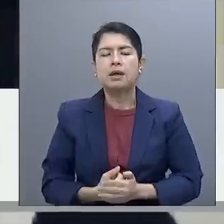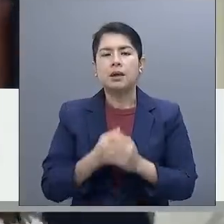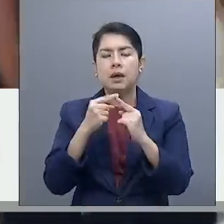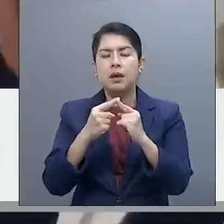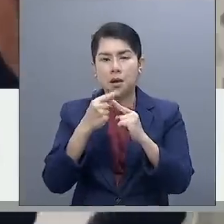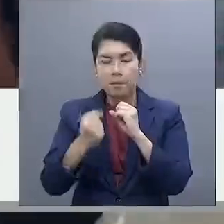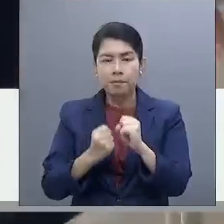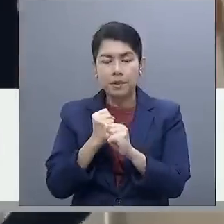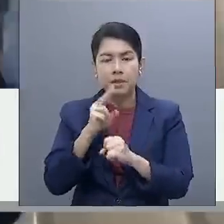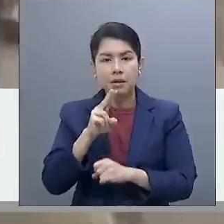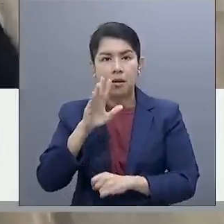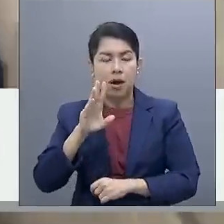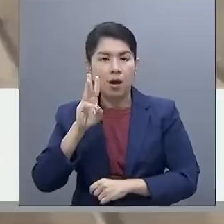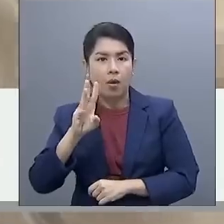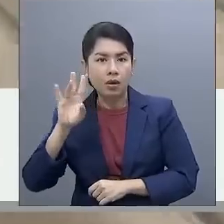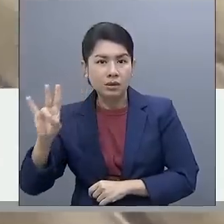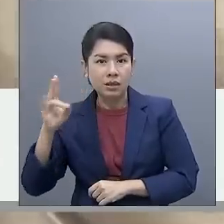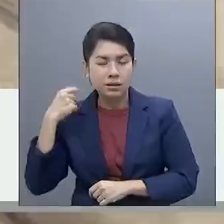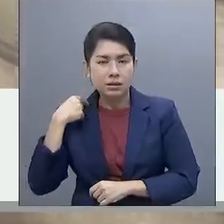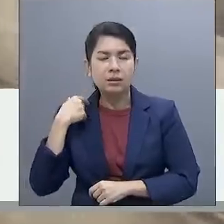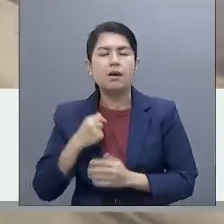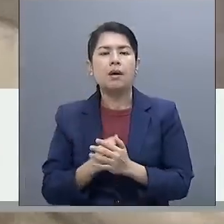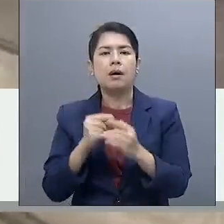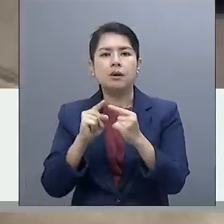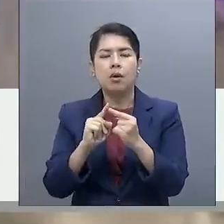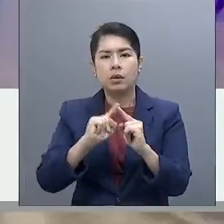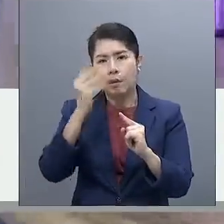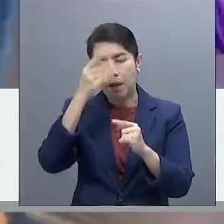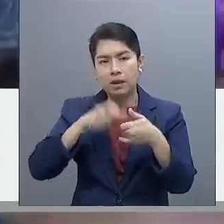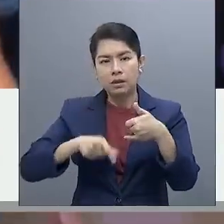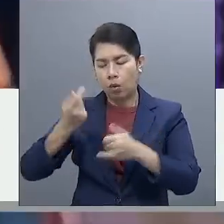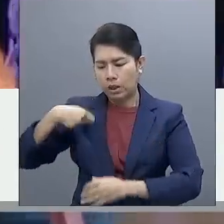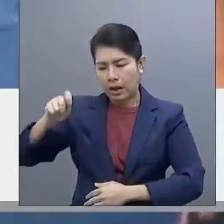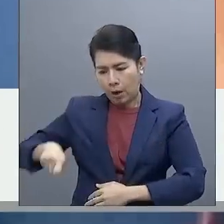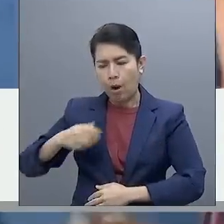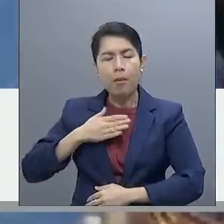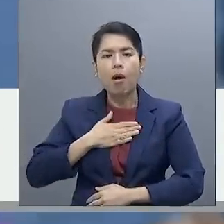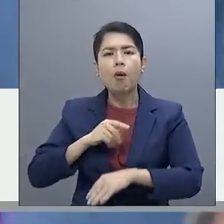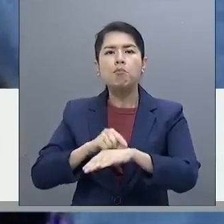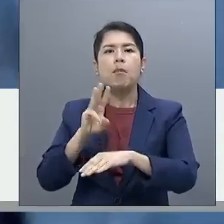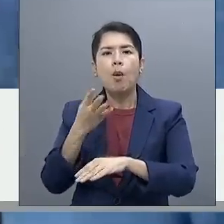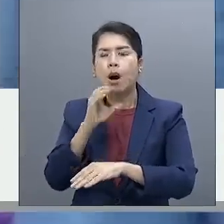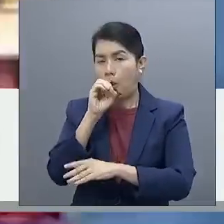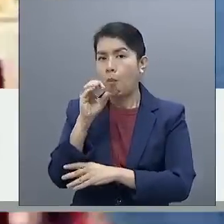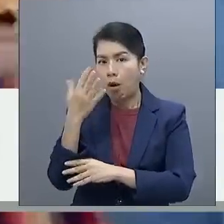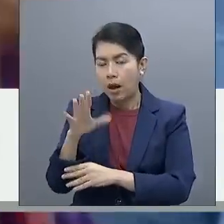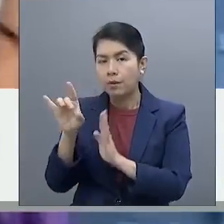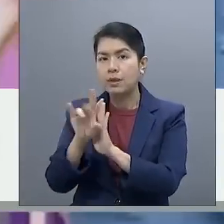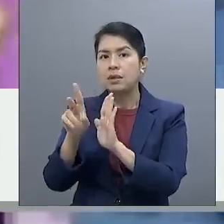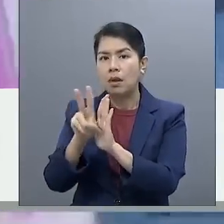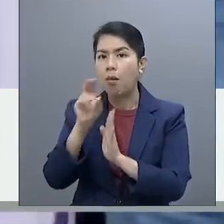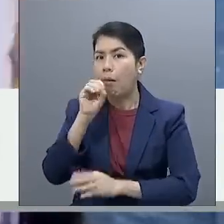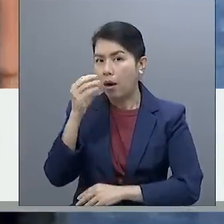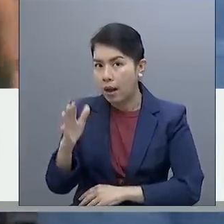จากในช่วงเวลานี้เนี่ยทนายความมีนัดว่าความในคดีอื่นอยู่แจ้งต่อศาลไปแล้ว2ครั้งจึงเท่ากับว่าศา